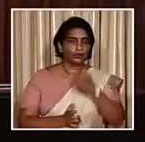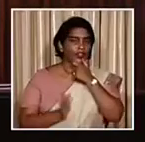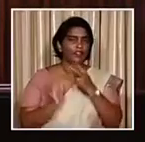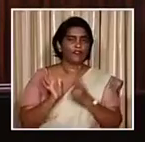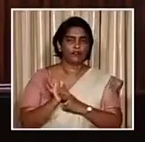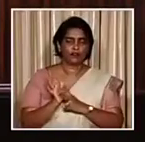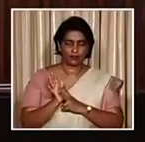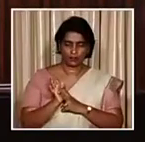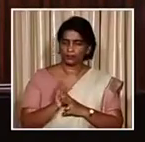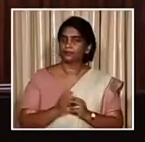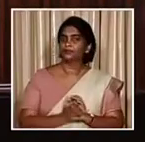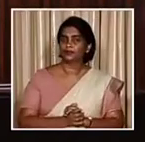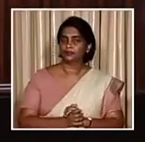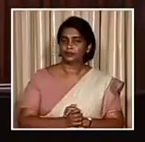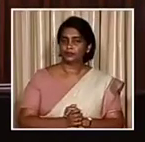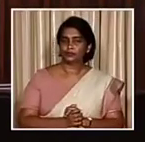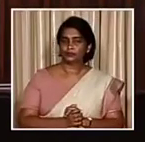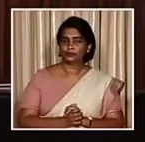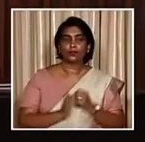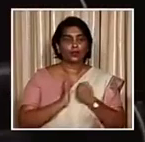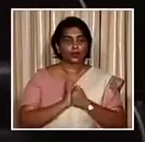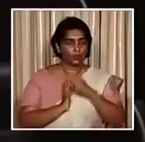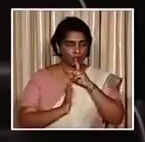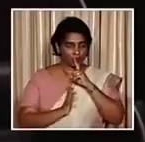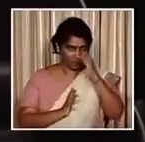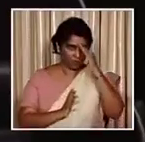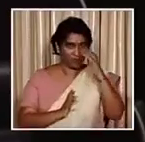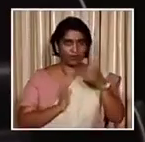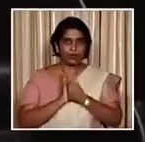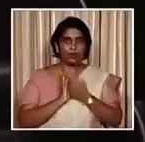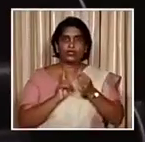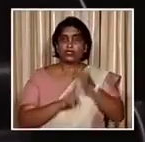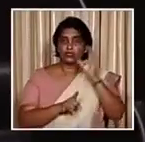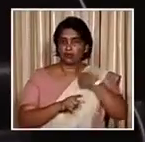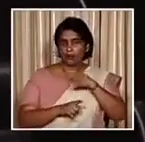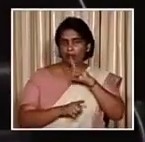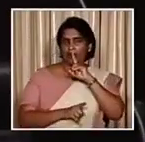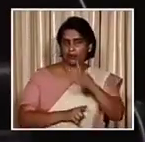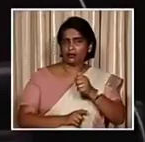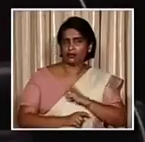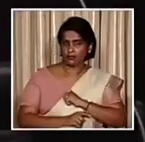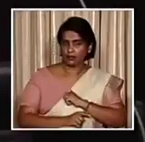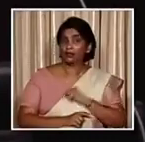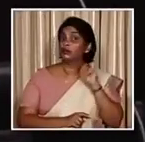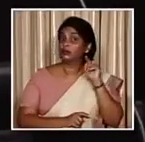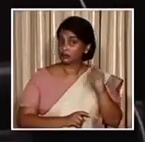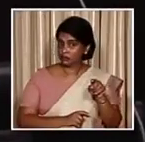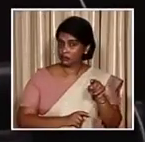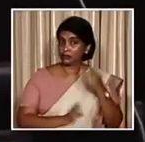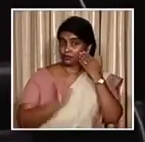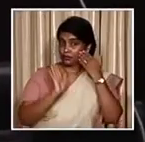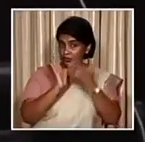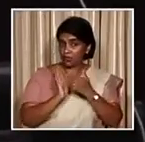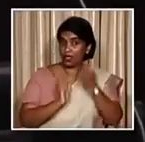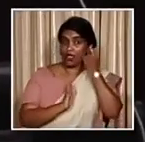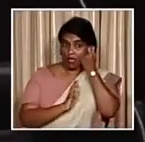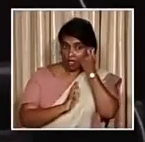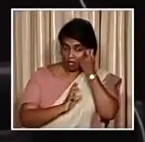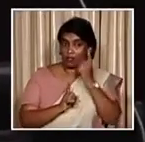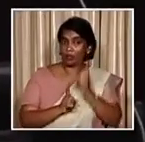ගරු කතානායකතුමනි, ගරු ජනාධිපතිතුමාගෙන් දැනගන්න කැමති, එතුමා ඉදිරිපත් කරපු අදහස් වලට